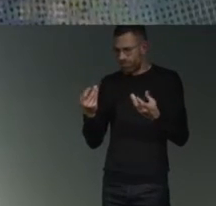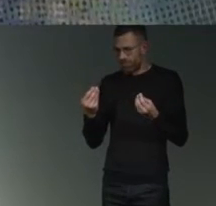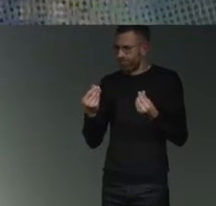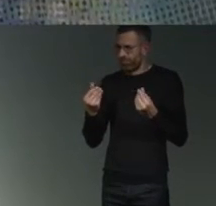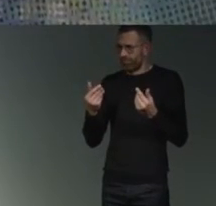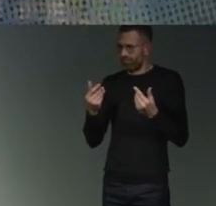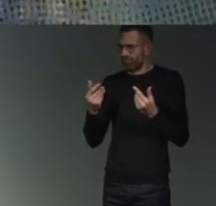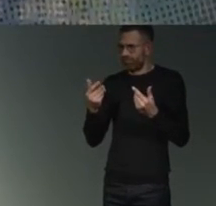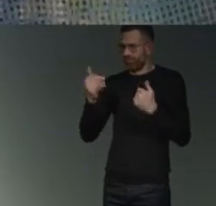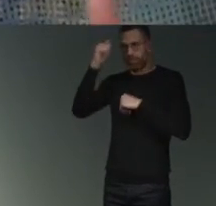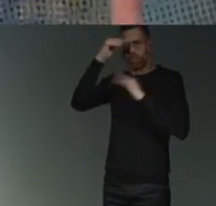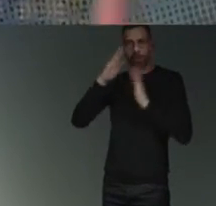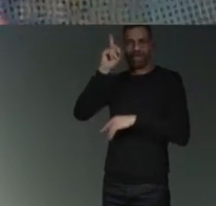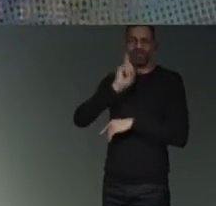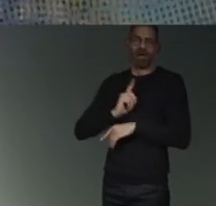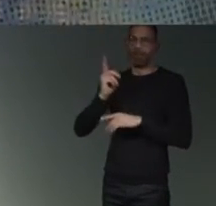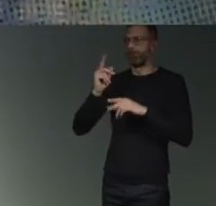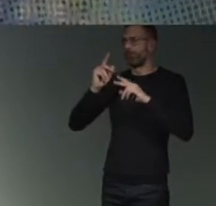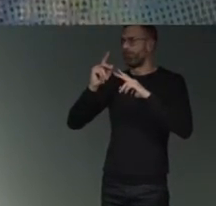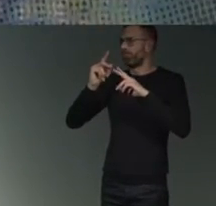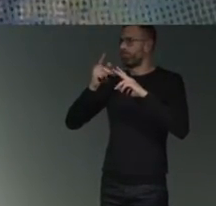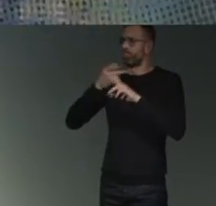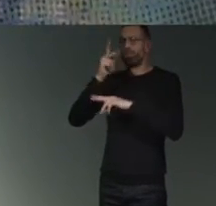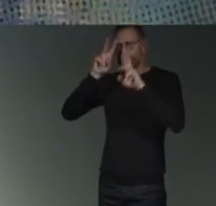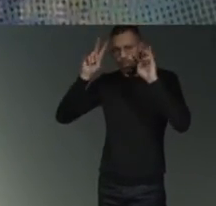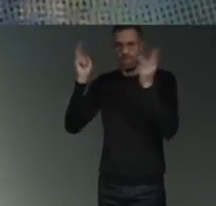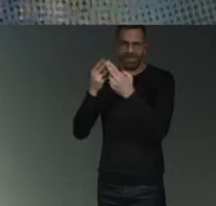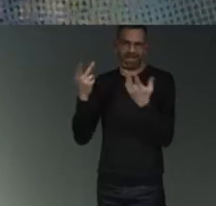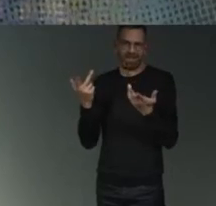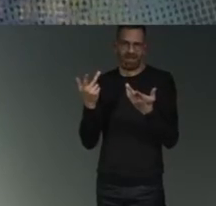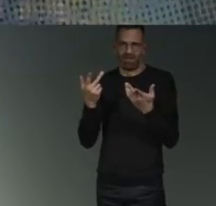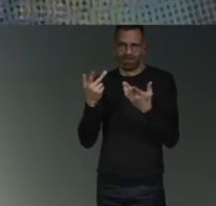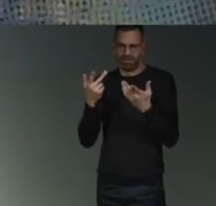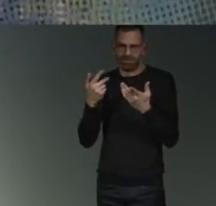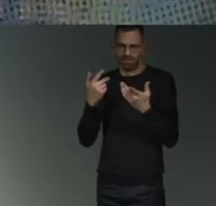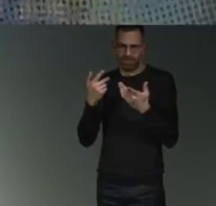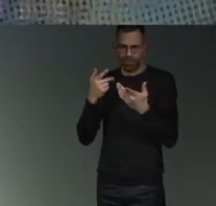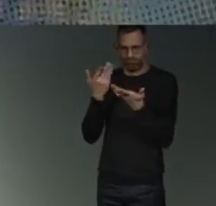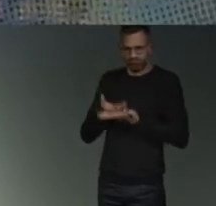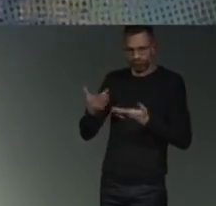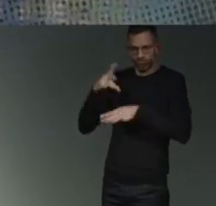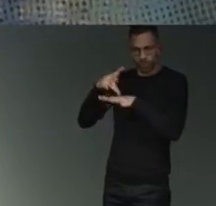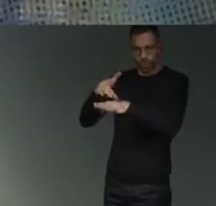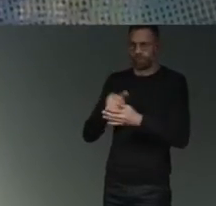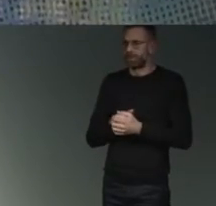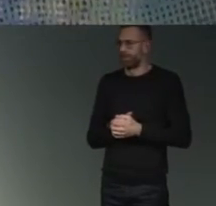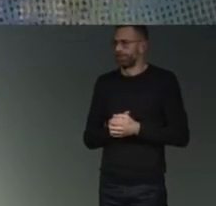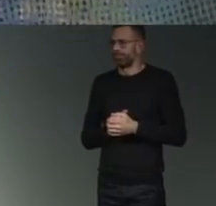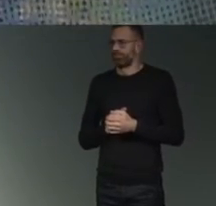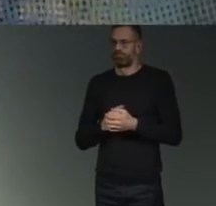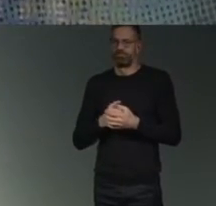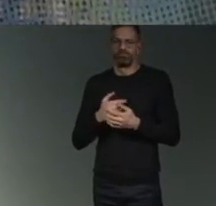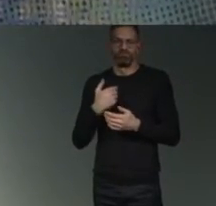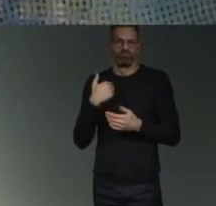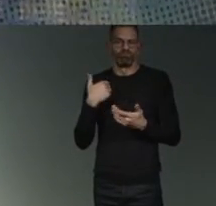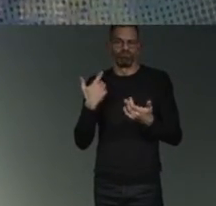féminine universelle, en tout cas confrontée à ce genre de situation, parce que elles sont, comme j'ai pu le constater par